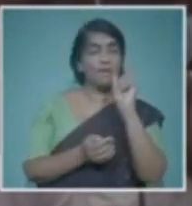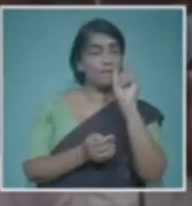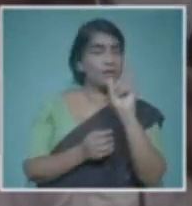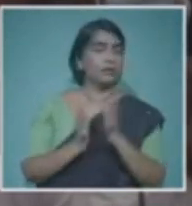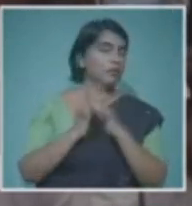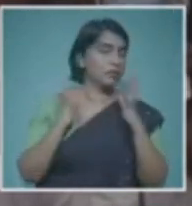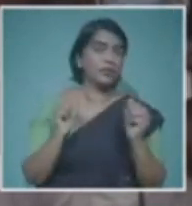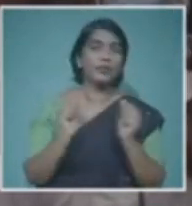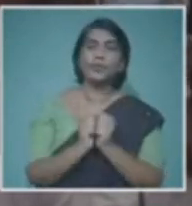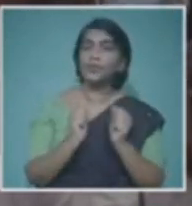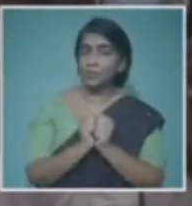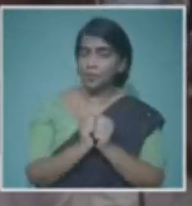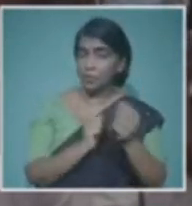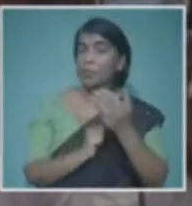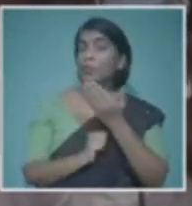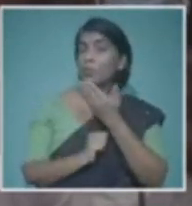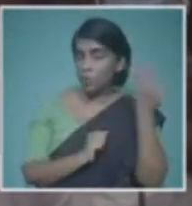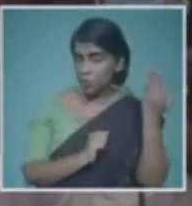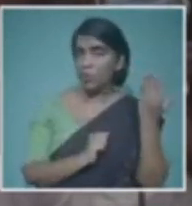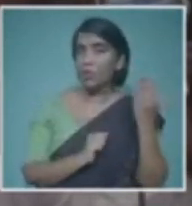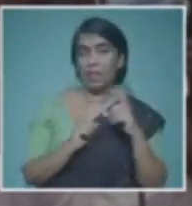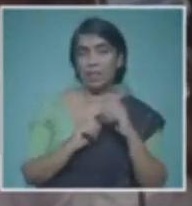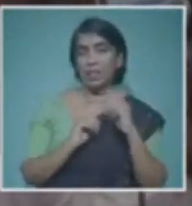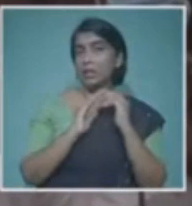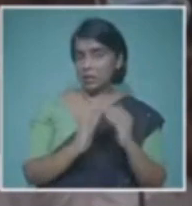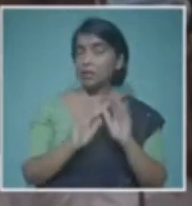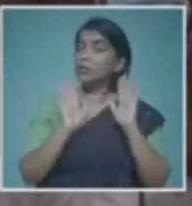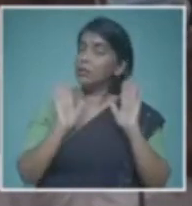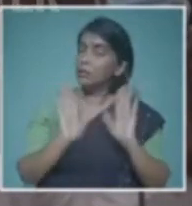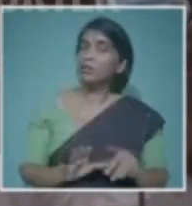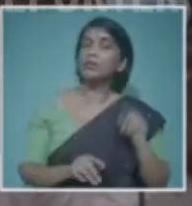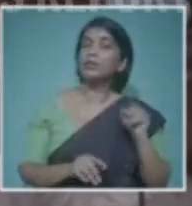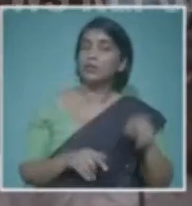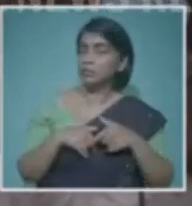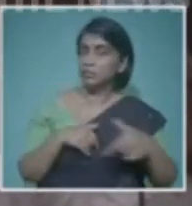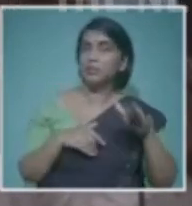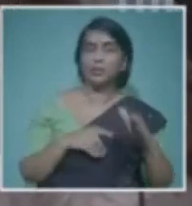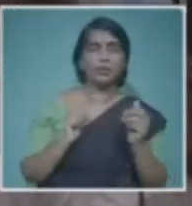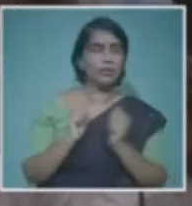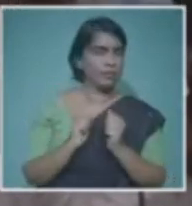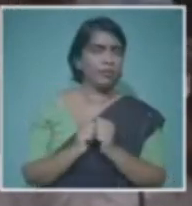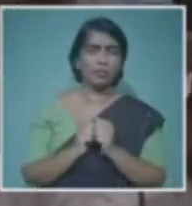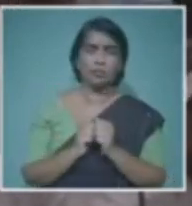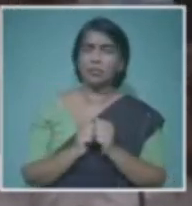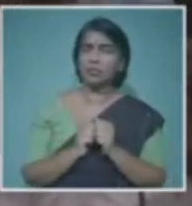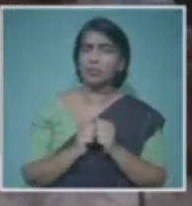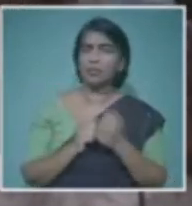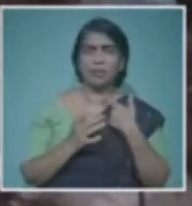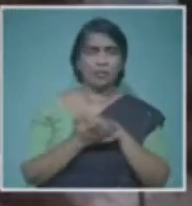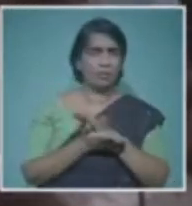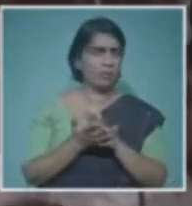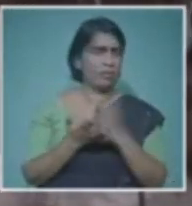කියන විෂයේදී විශාල කාර්යභාරයක් කරන්න පුළුවන් දෙපාර්තමේන්තුවක්. නමුත් මේ වෙනකොට ඒ කාර්යභාරයත්